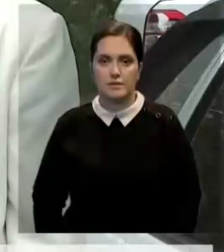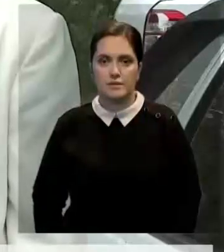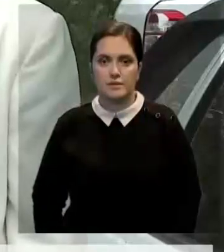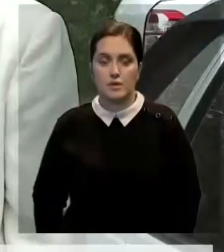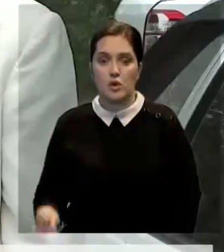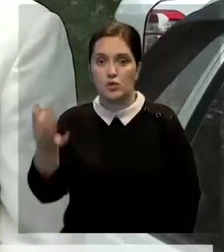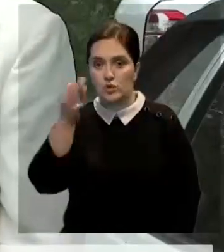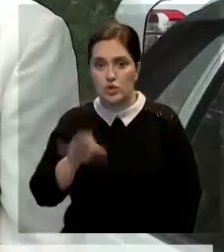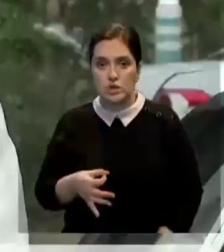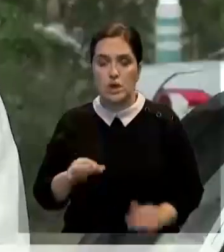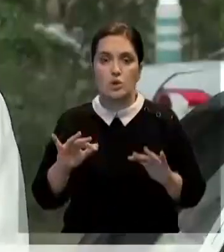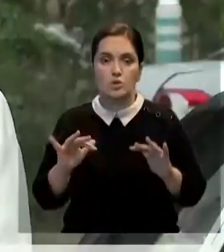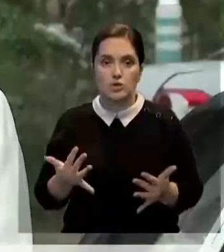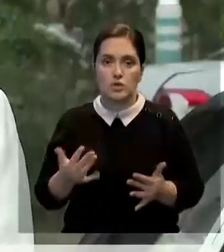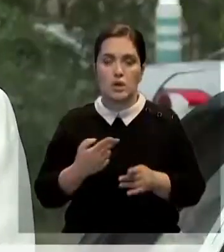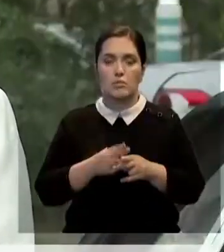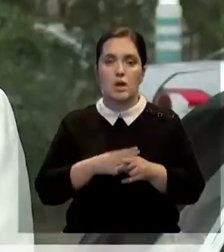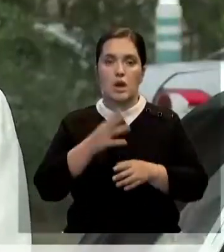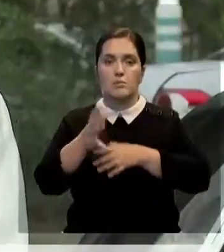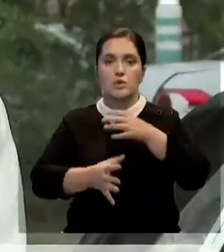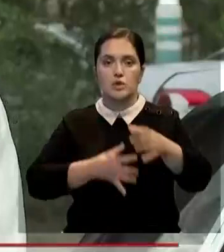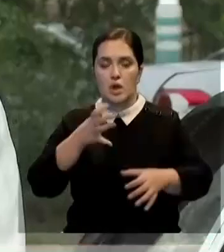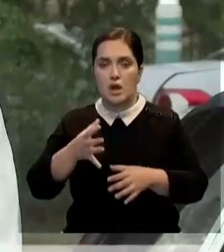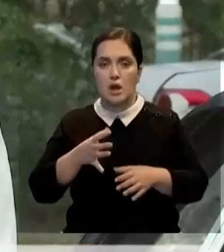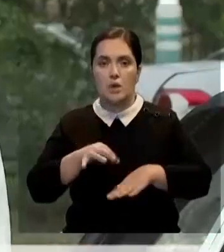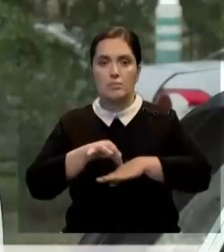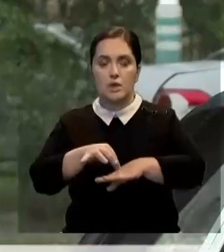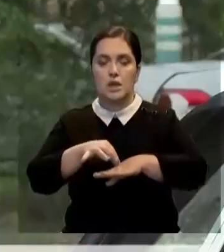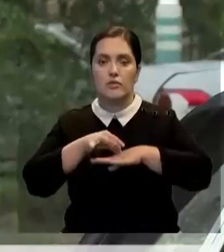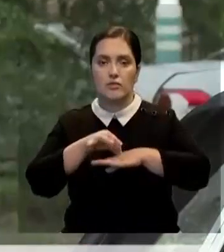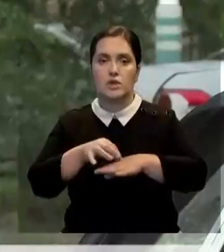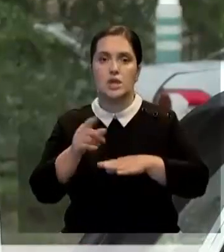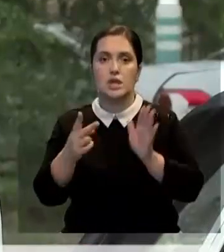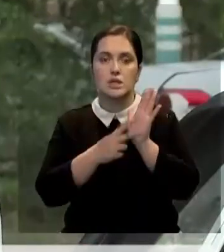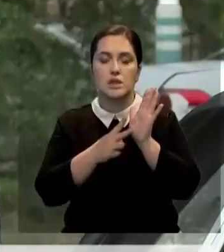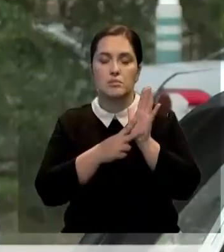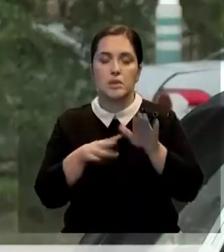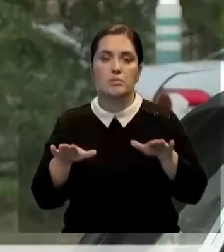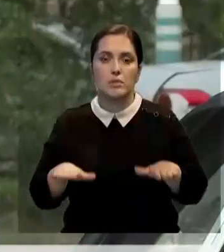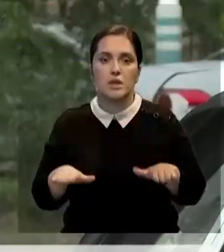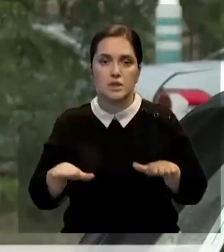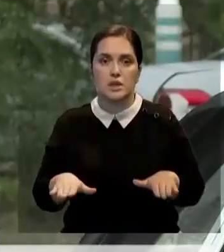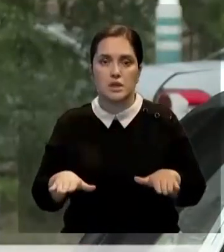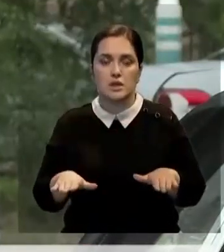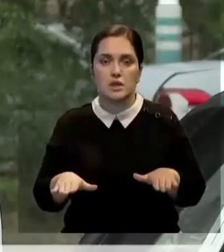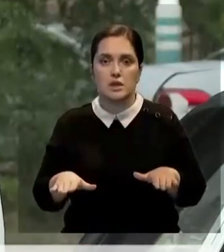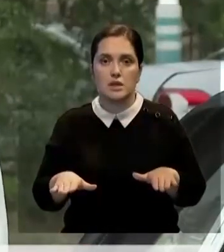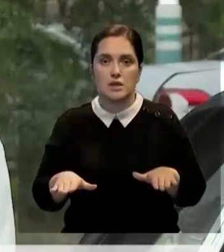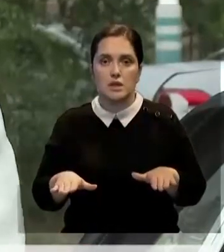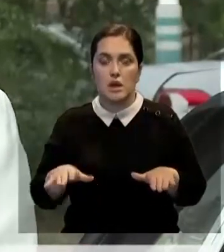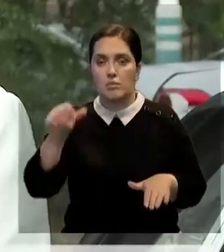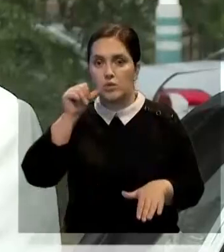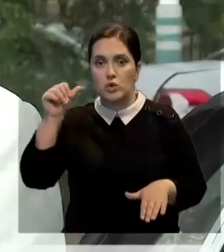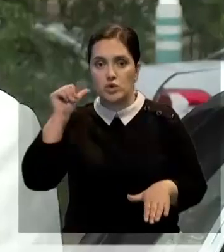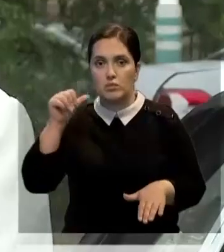частились случаи именно осуществления междугородних перевозок этими альфардами, потому что они семиместные. И в прошлом году,